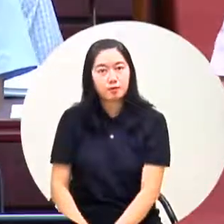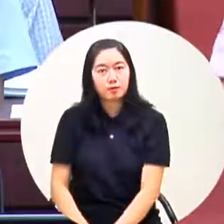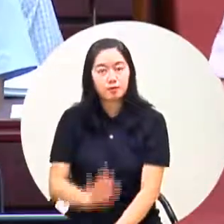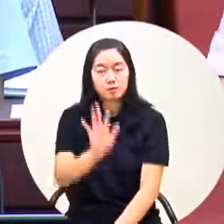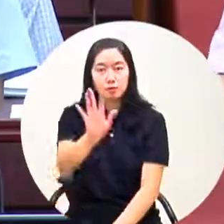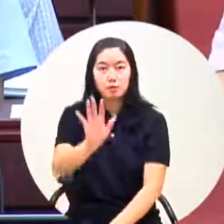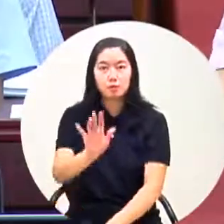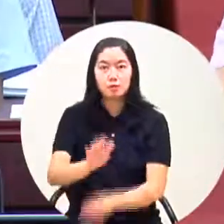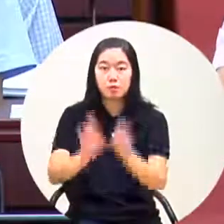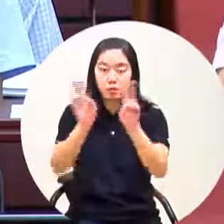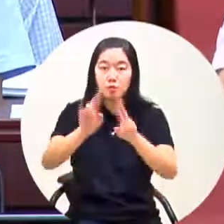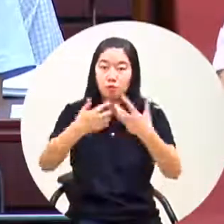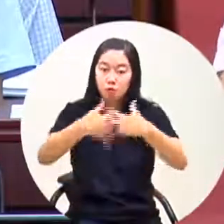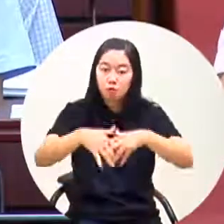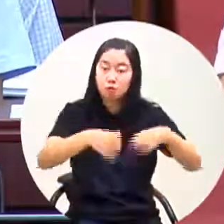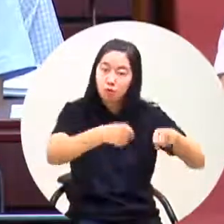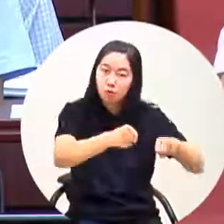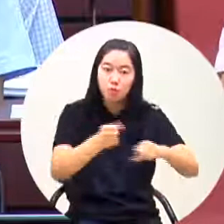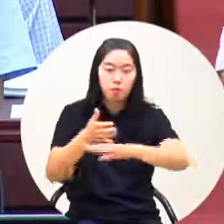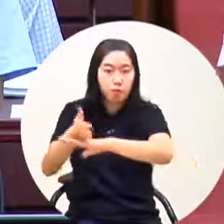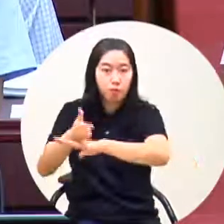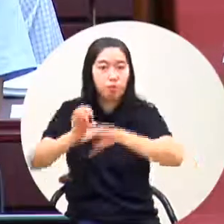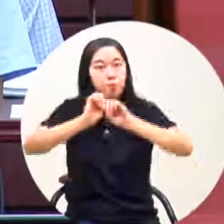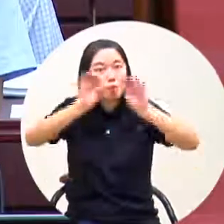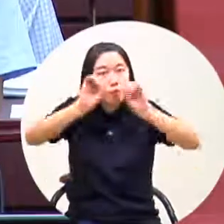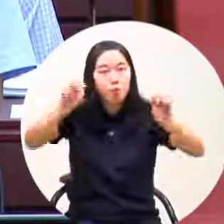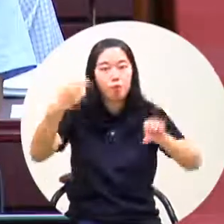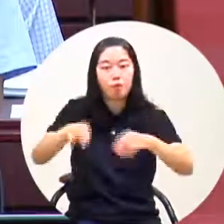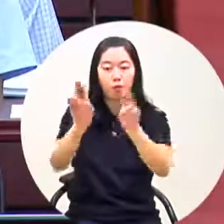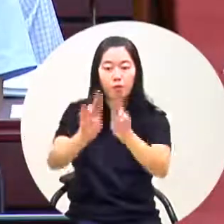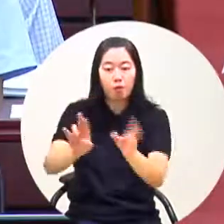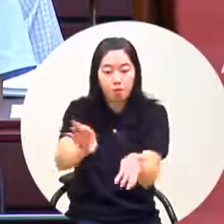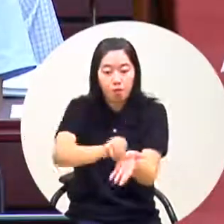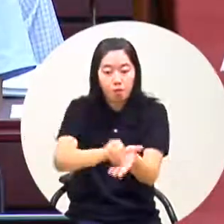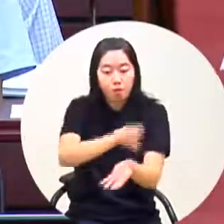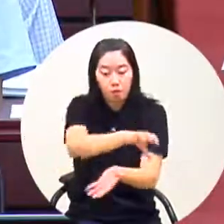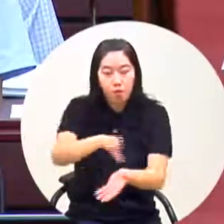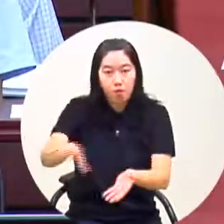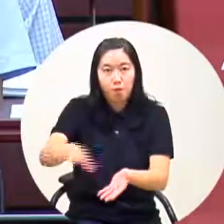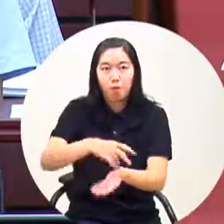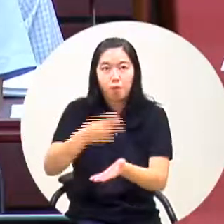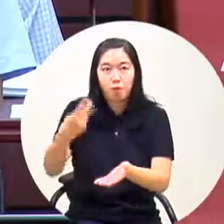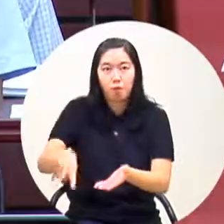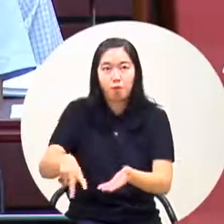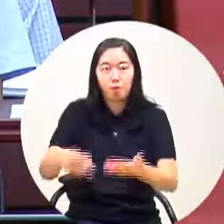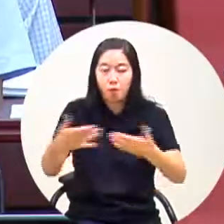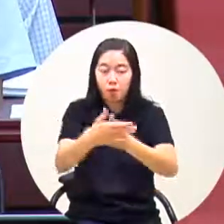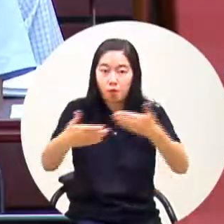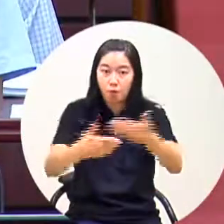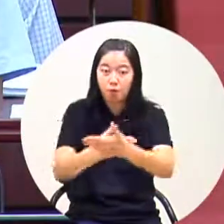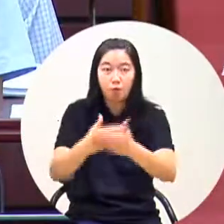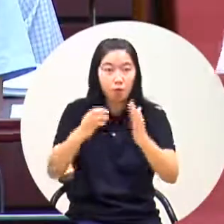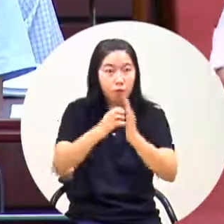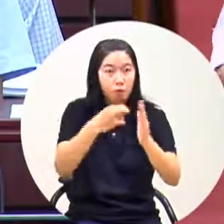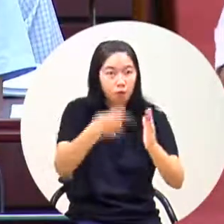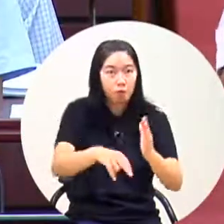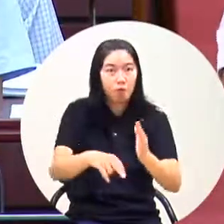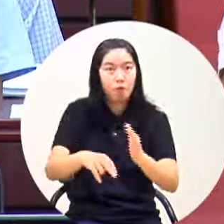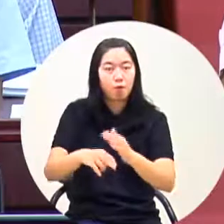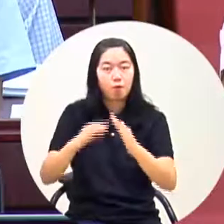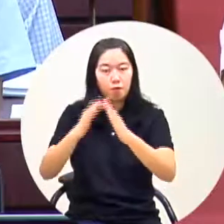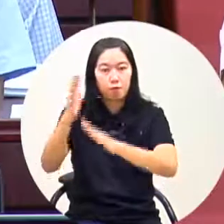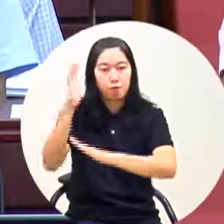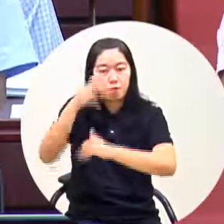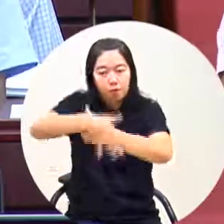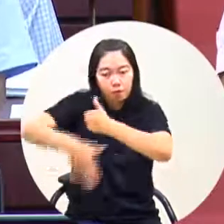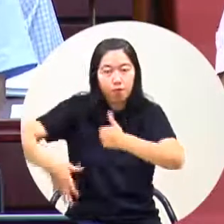动车推广啊，跟这个充电站的这个部分，我们会来再跟交通局，会来跟市府的这个单位来做